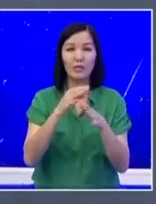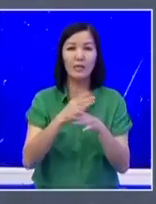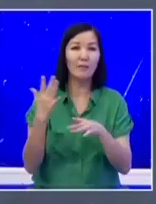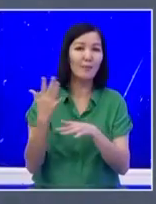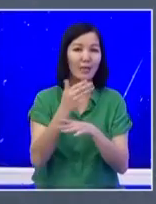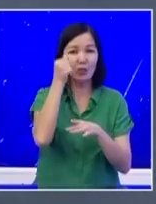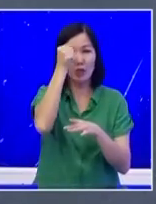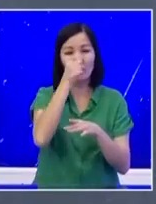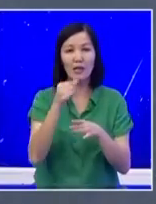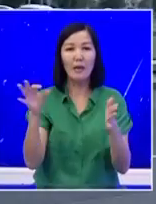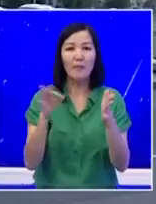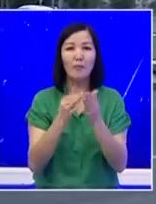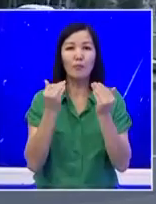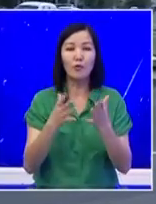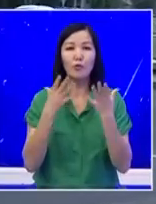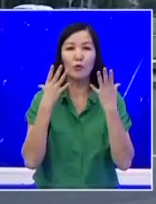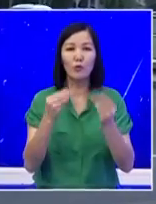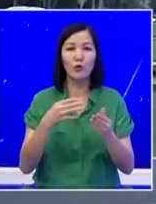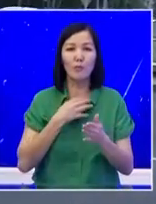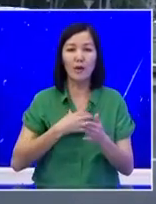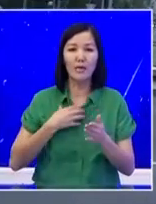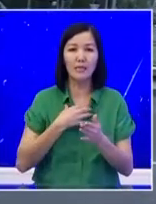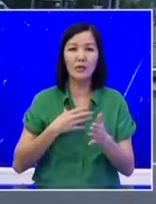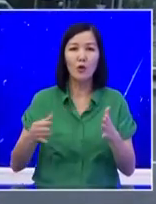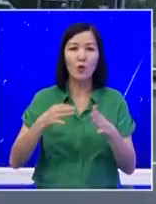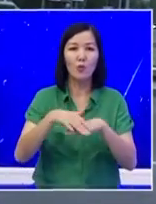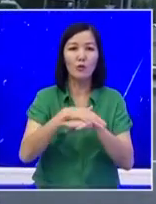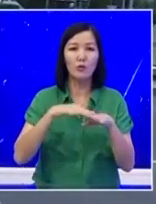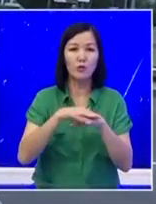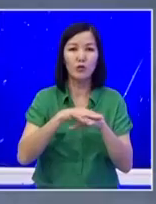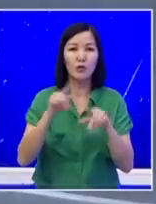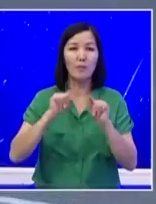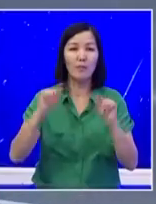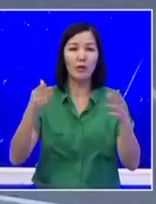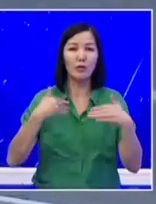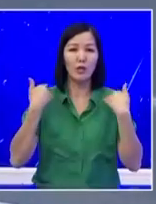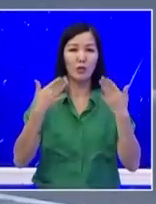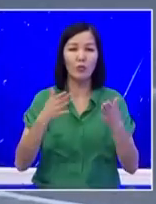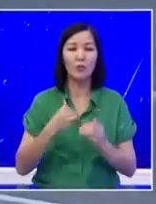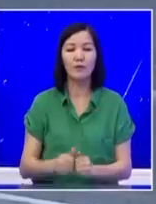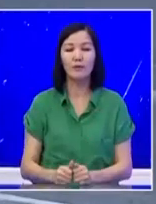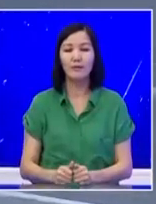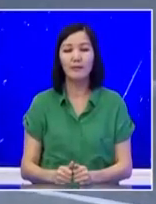Биыл 5-ші жыл. Мақсаты бүгінгі күннің маңыздылығын облыс жұртшылығына паш ету.